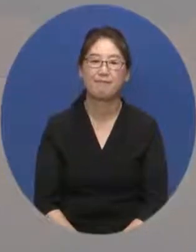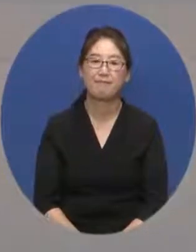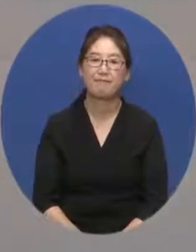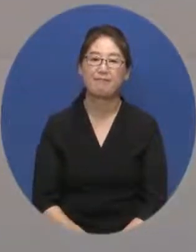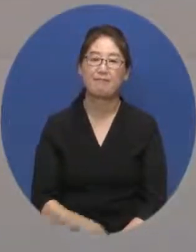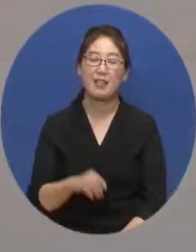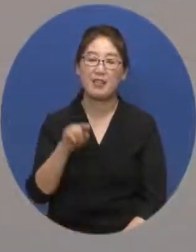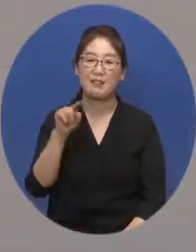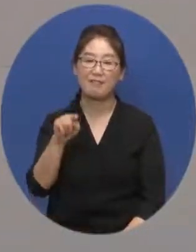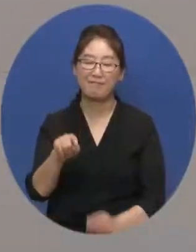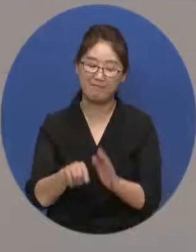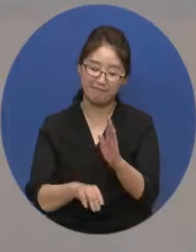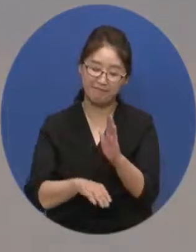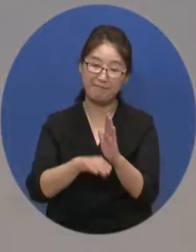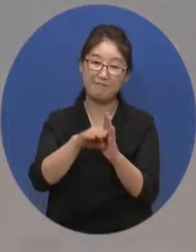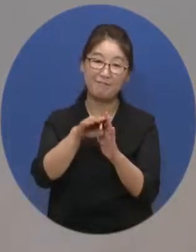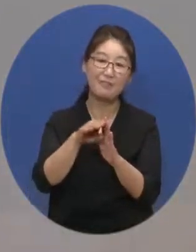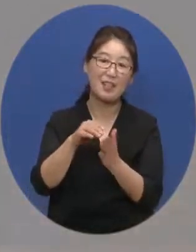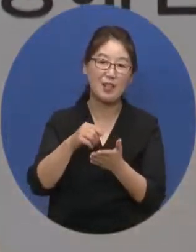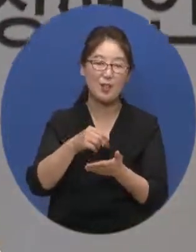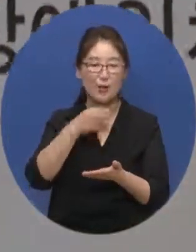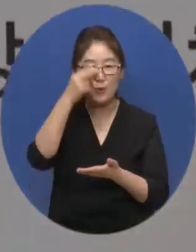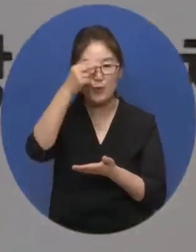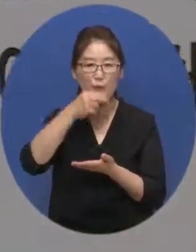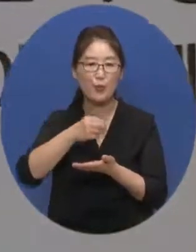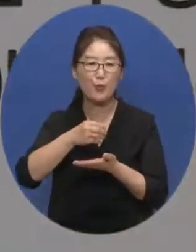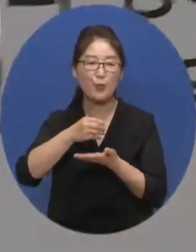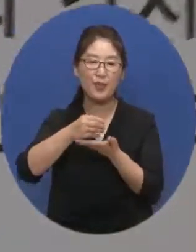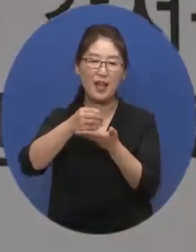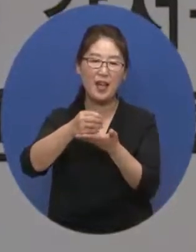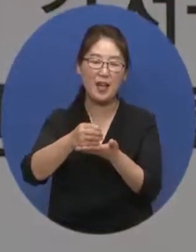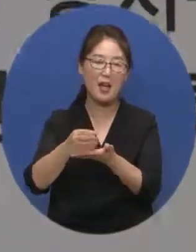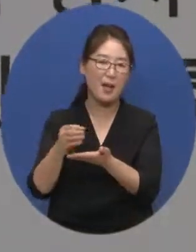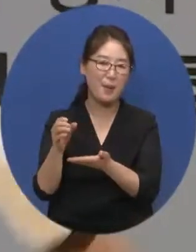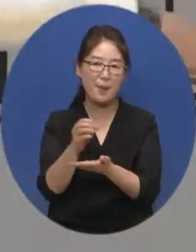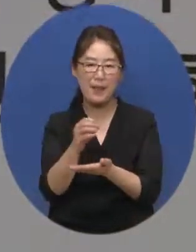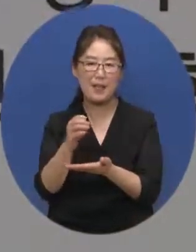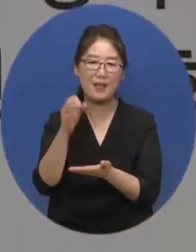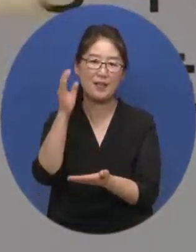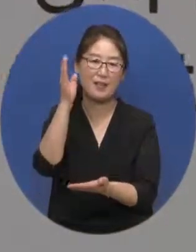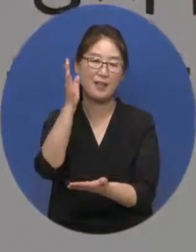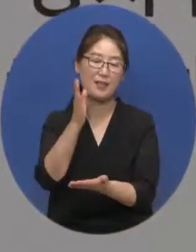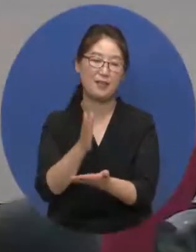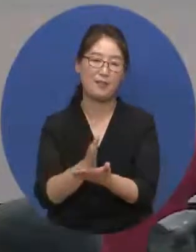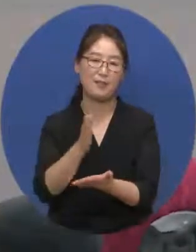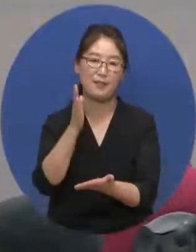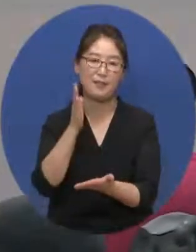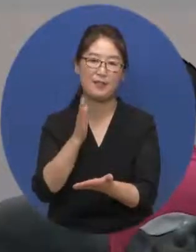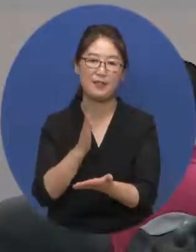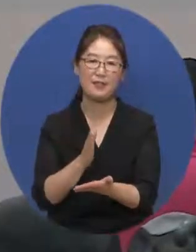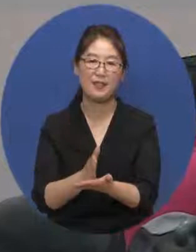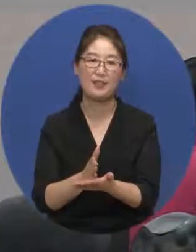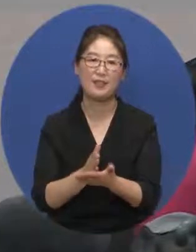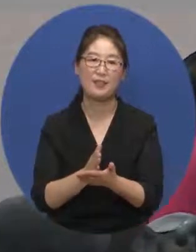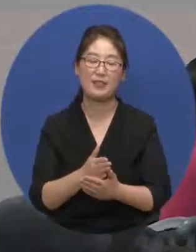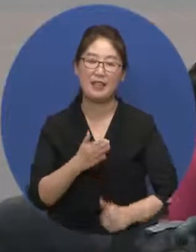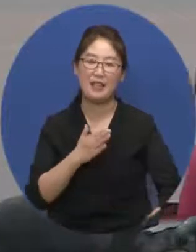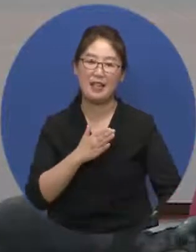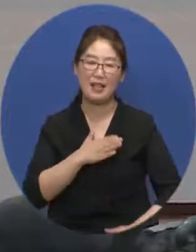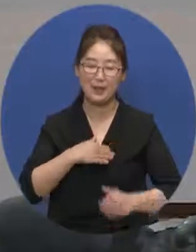가득 채운 이내 술잔 흔들지 말고 이제